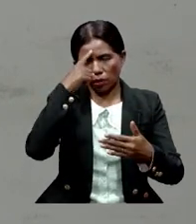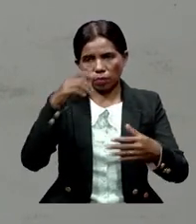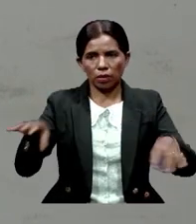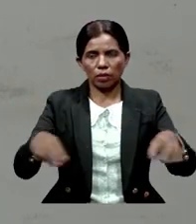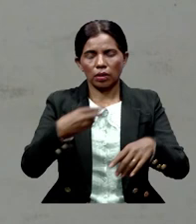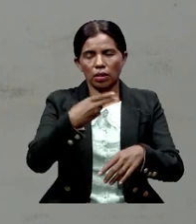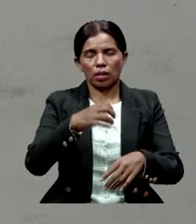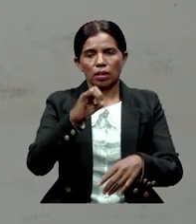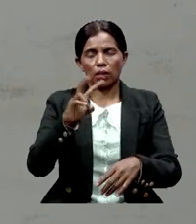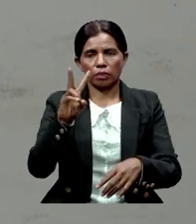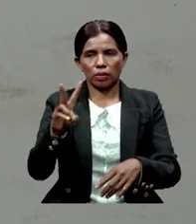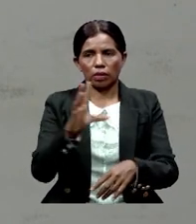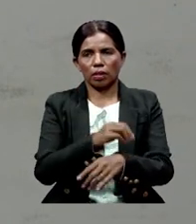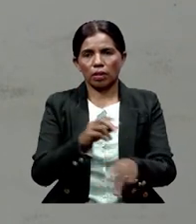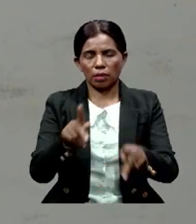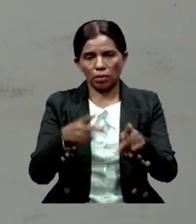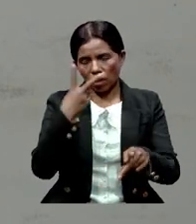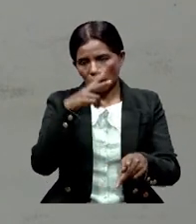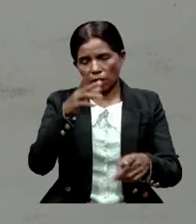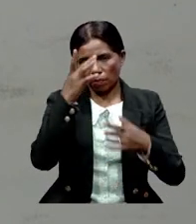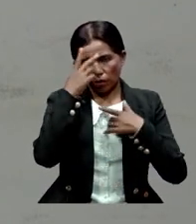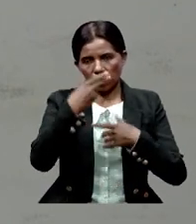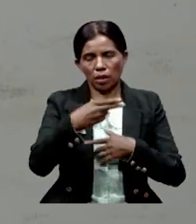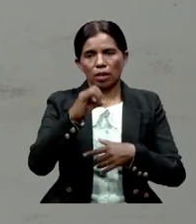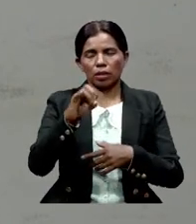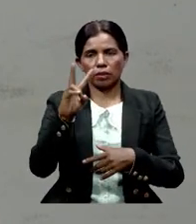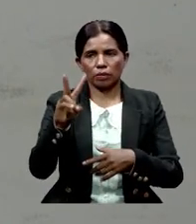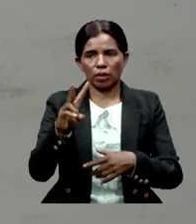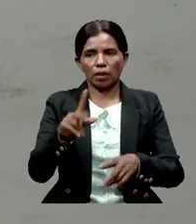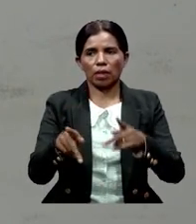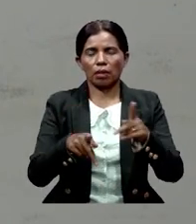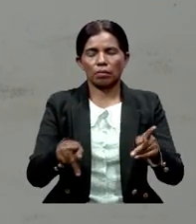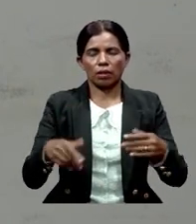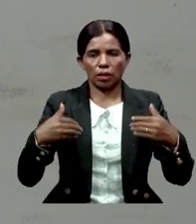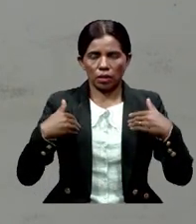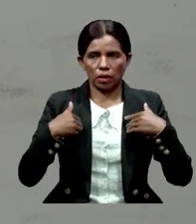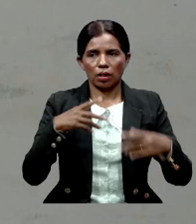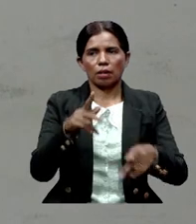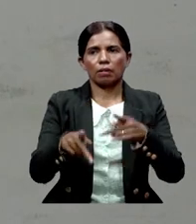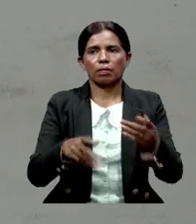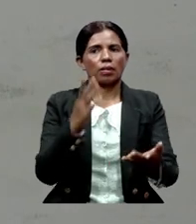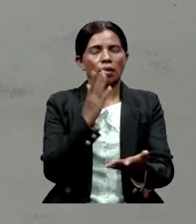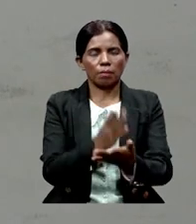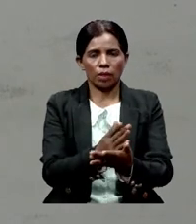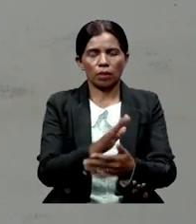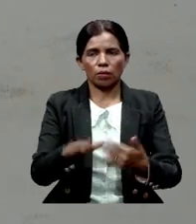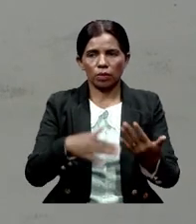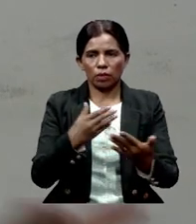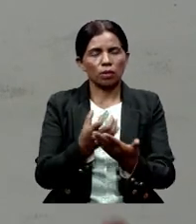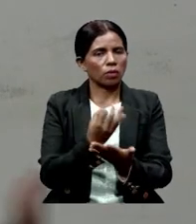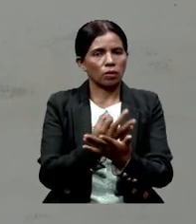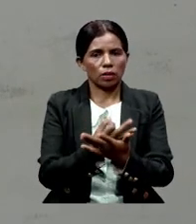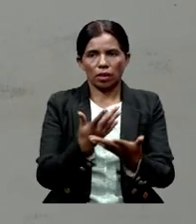HIV dili ba pasien emas kontrol ba moras HIV sida, nih tensak emas didikaru, emas sih didikaru, orang emas sih didikaru itu apa rutan tambah fundus layanan,